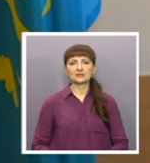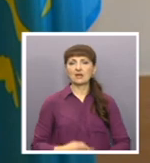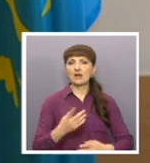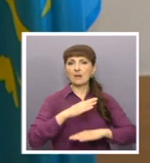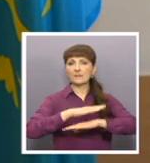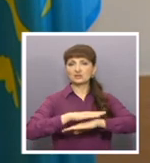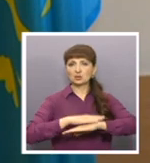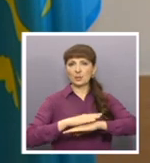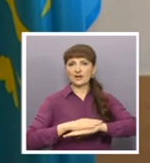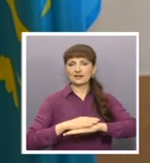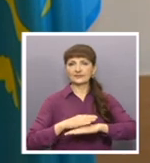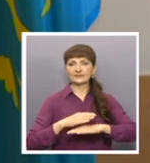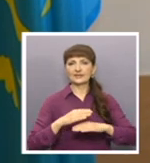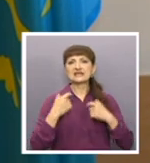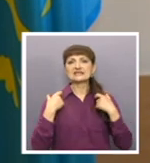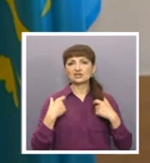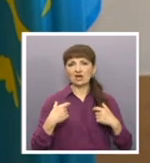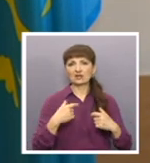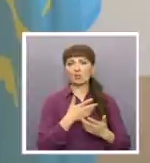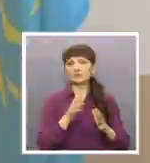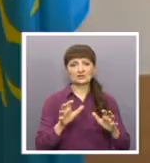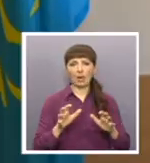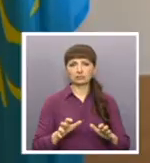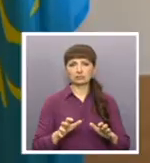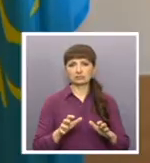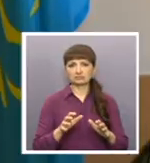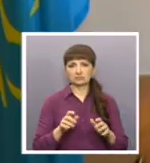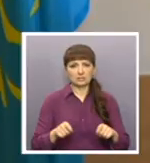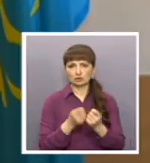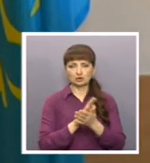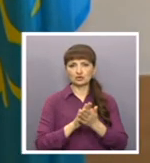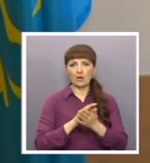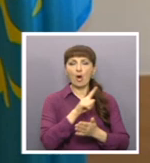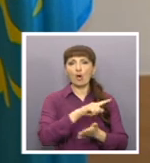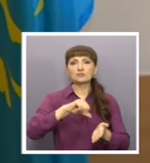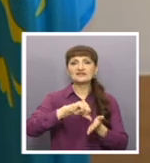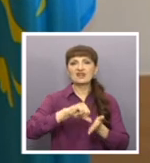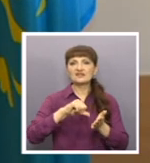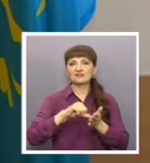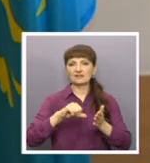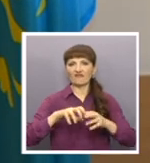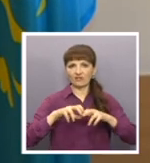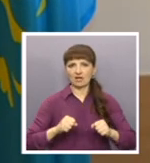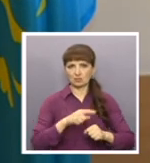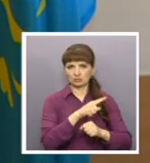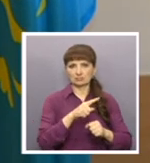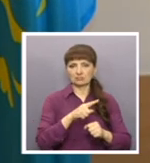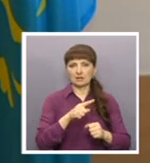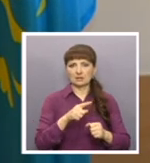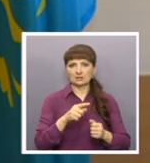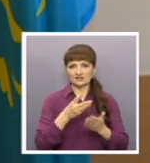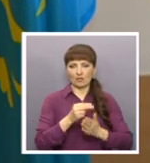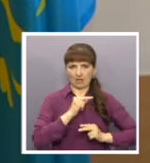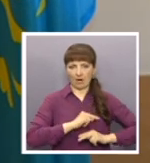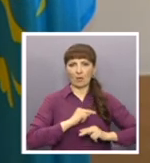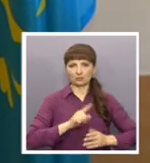Поступок сержанта, он законный. Тем более он представитель власти. Он при исполнении